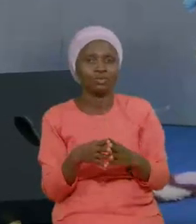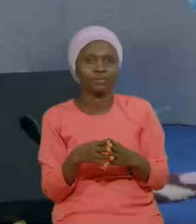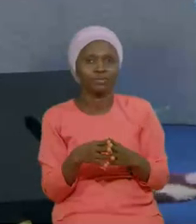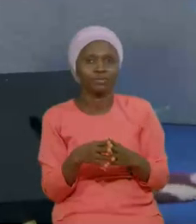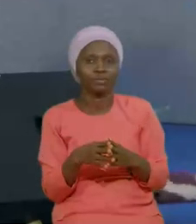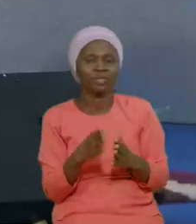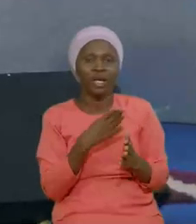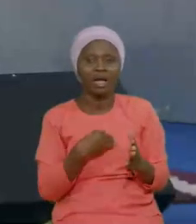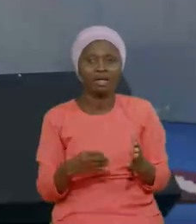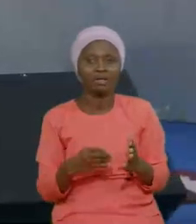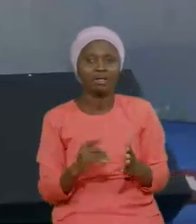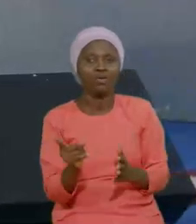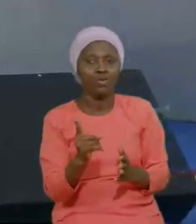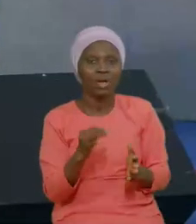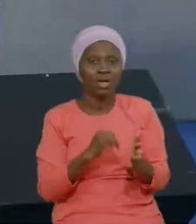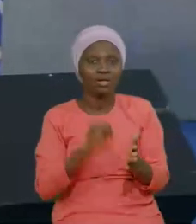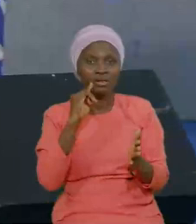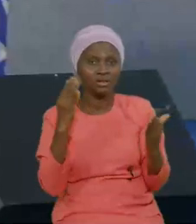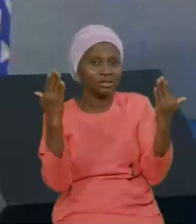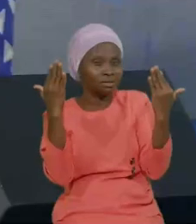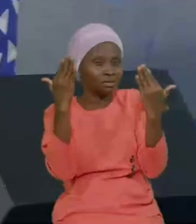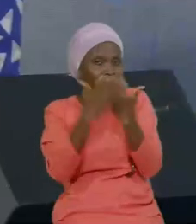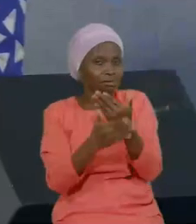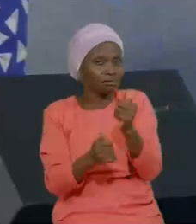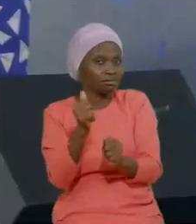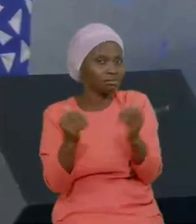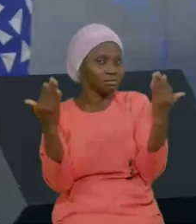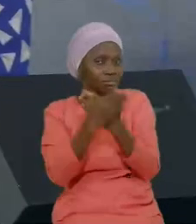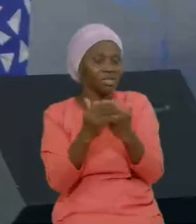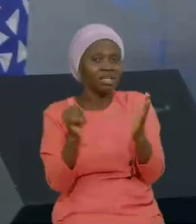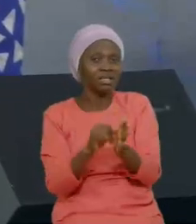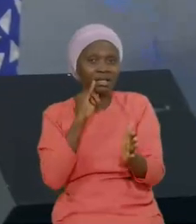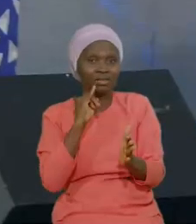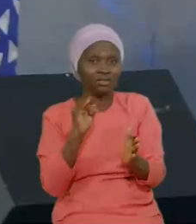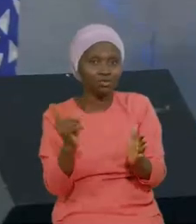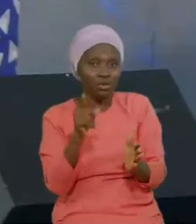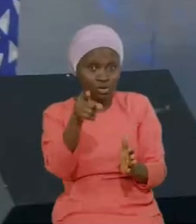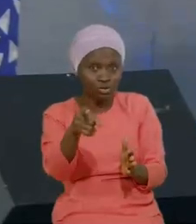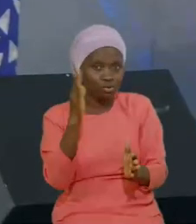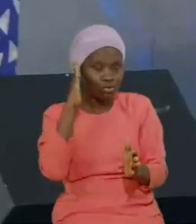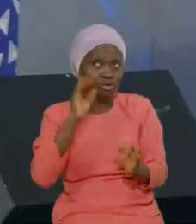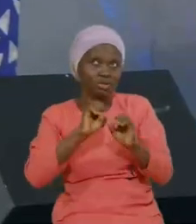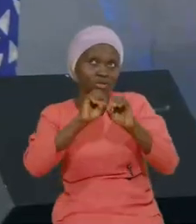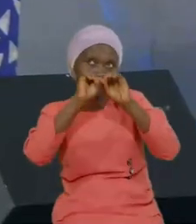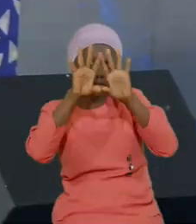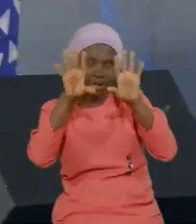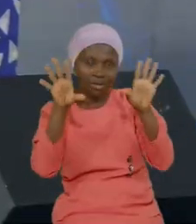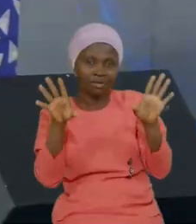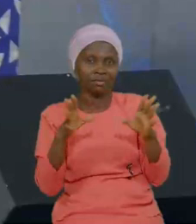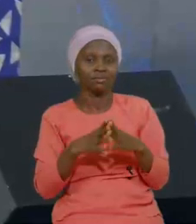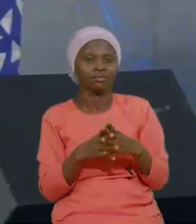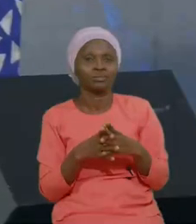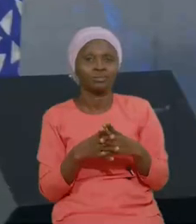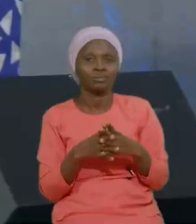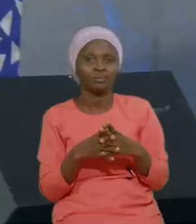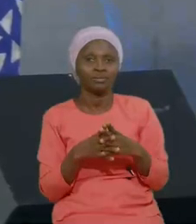Pourquoi tu deviens la lumière du monde. Et là où c'est